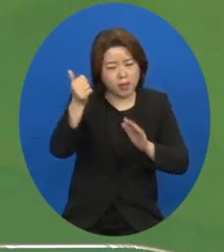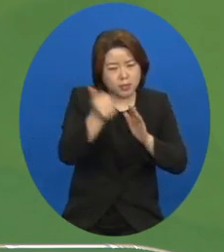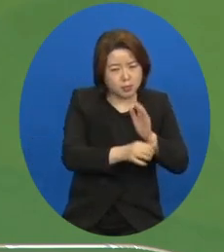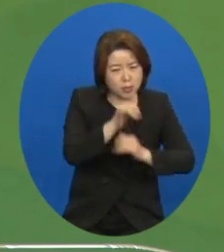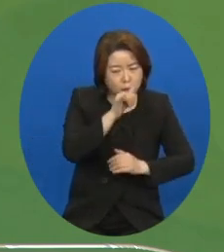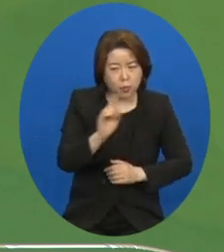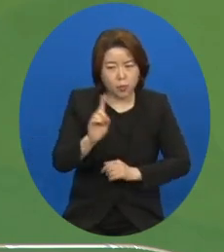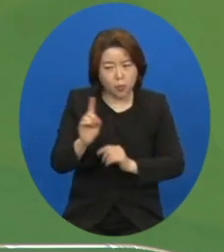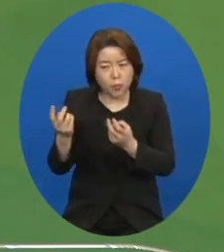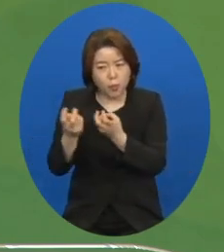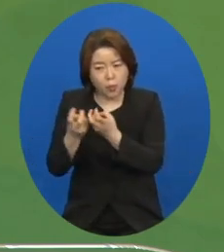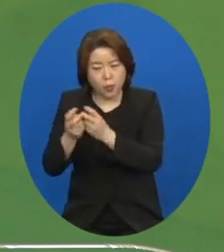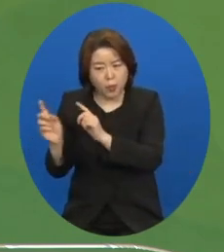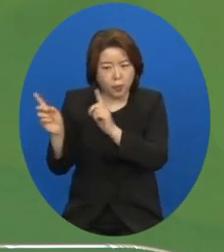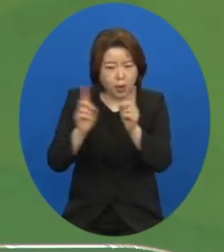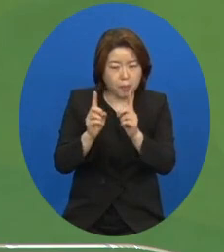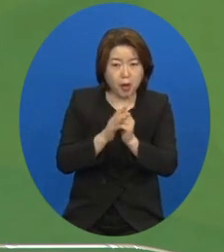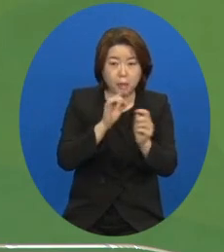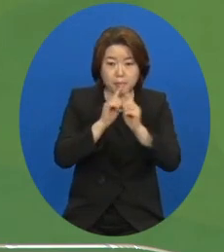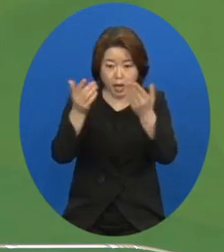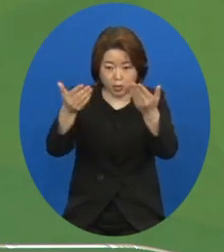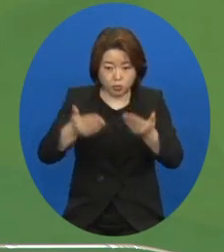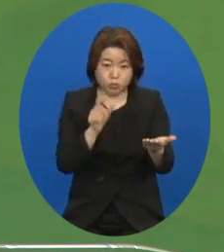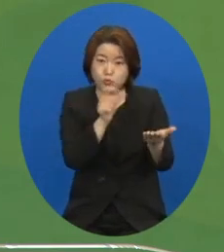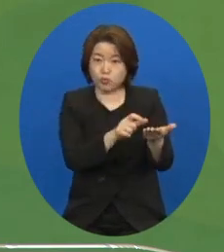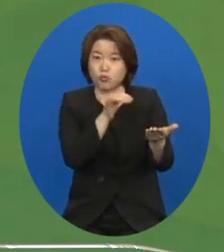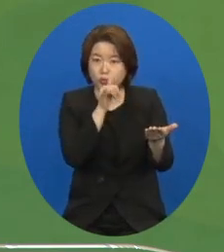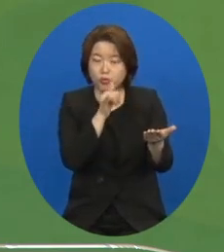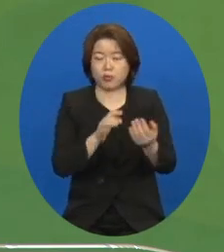회복이 되는지를 말씀하고 있는 거예요.